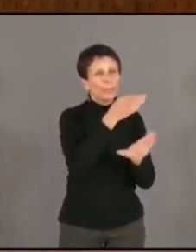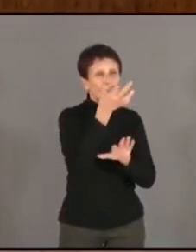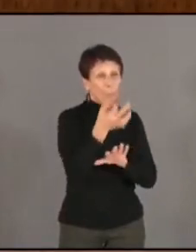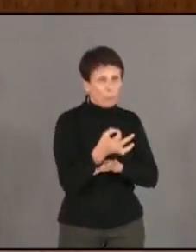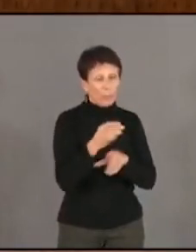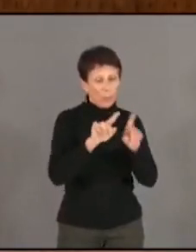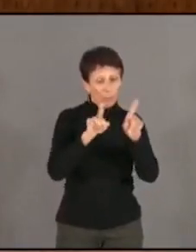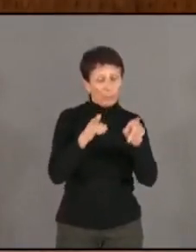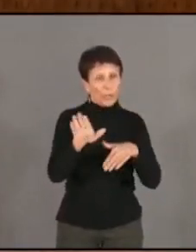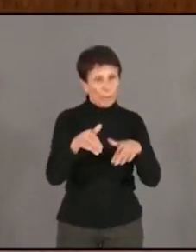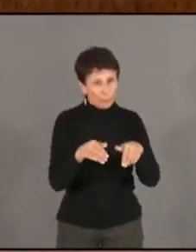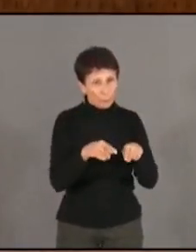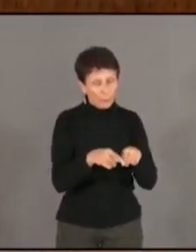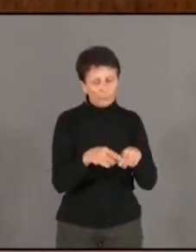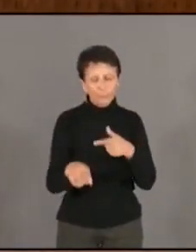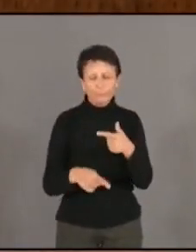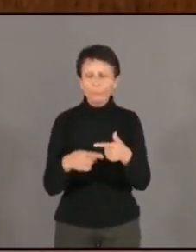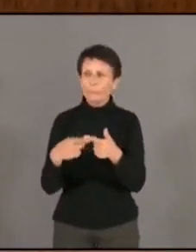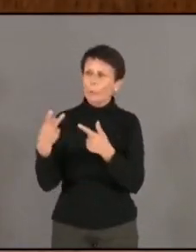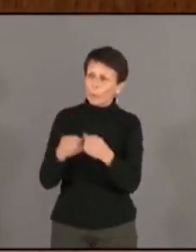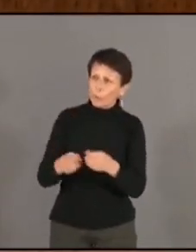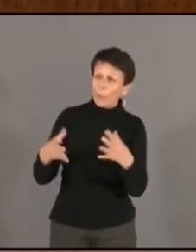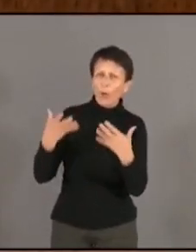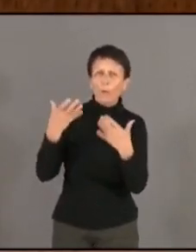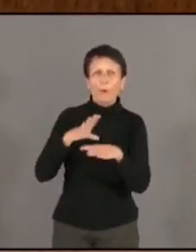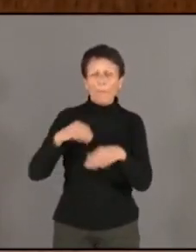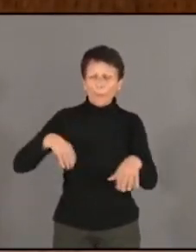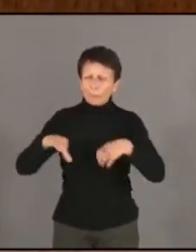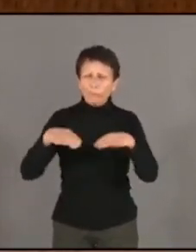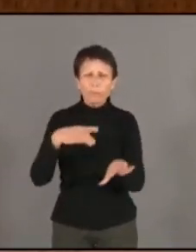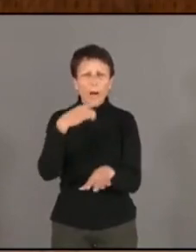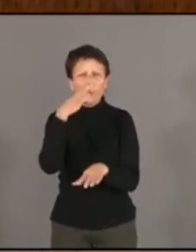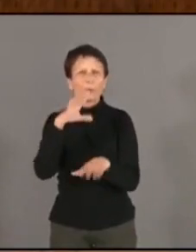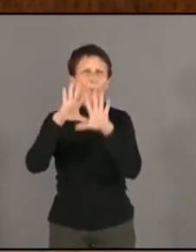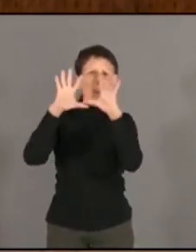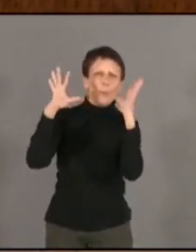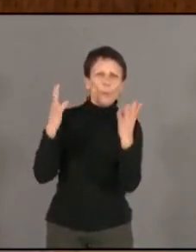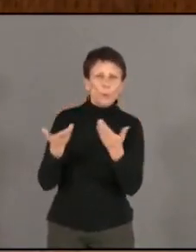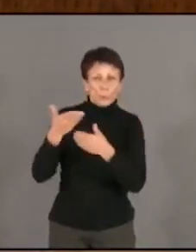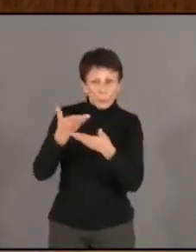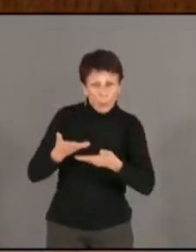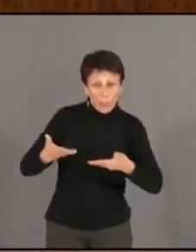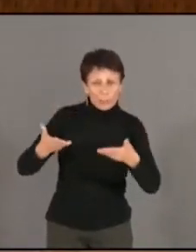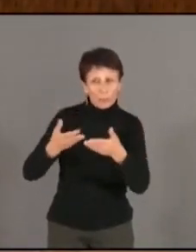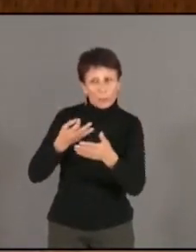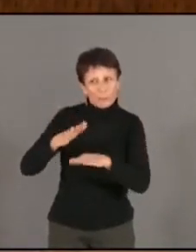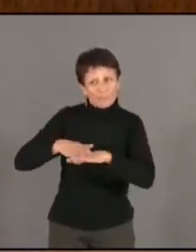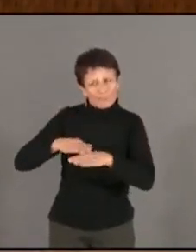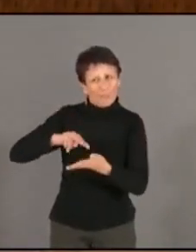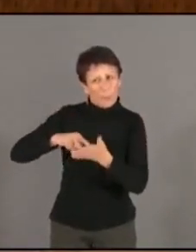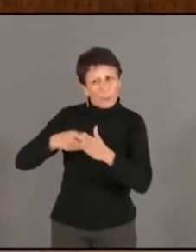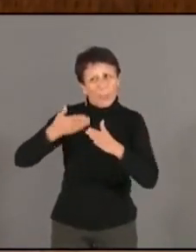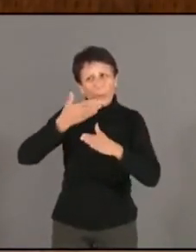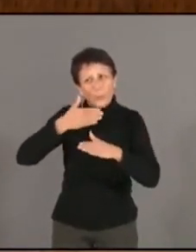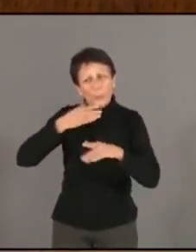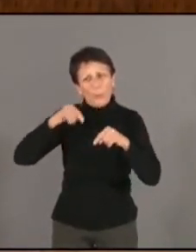fonctionnement. Votre majorité ambitionne de réaliser de vastes investissements dans une conjoncture où la prudence est de rigueur, sans préciser